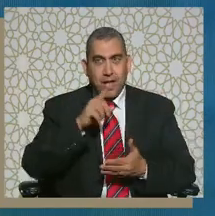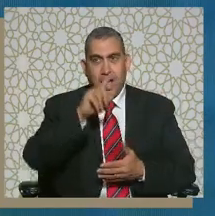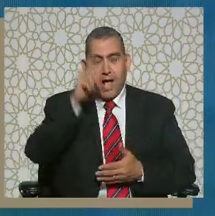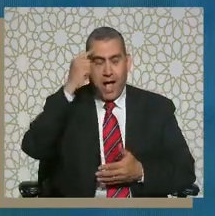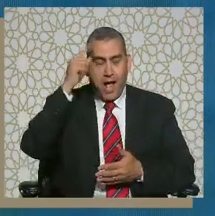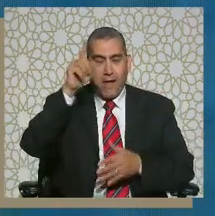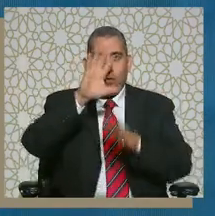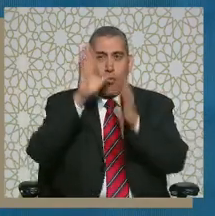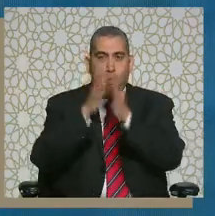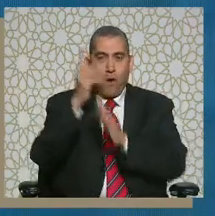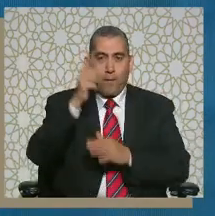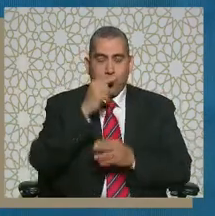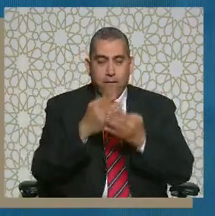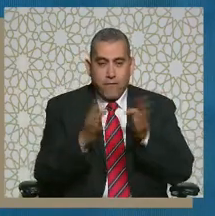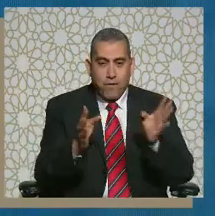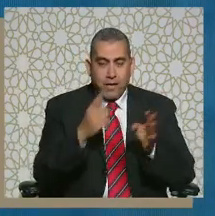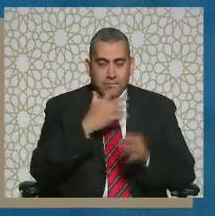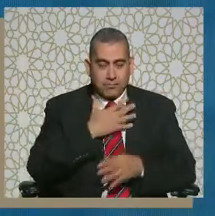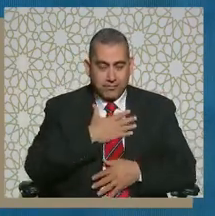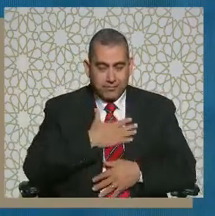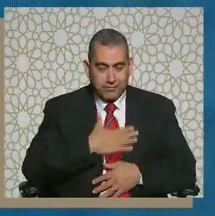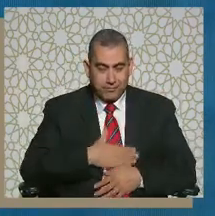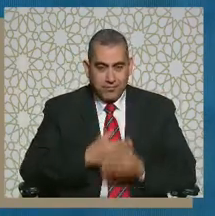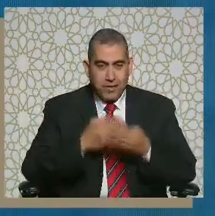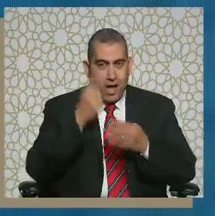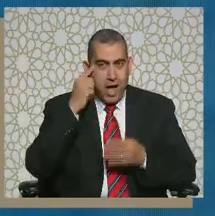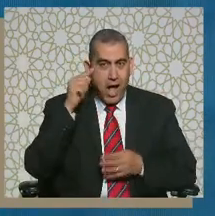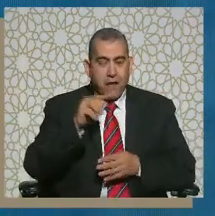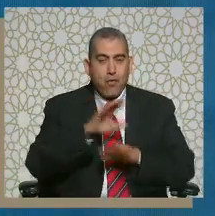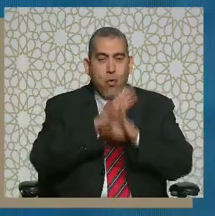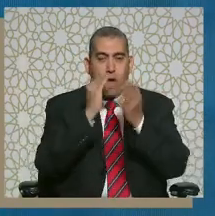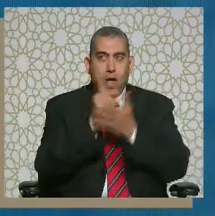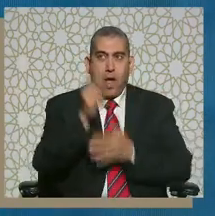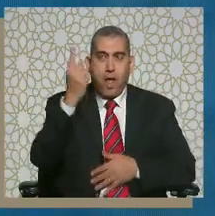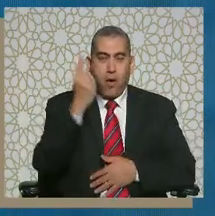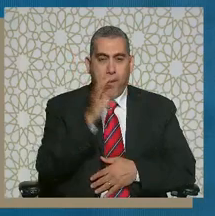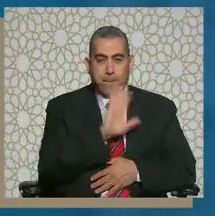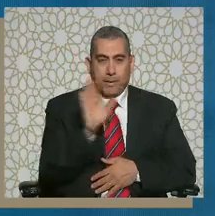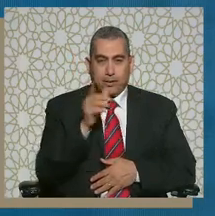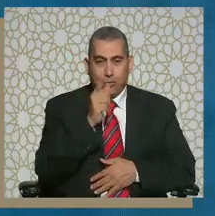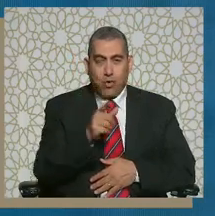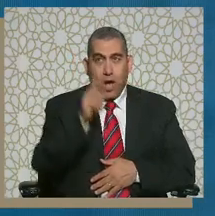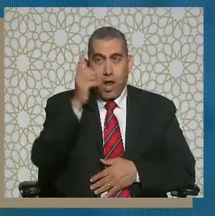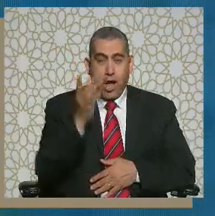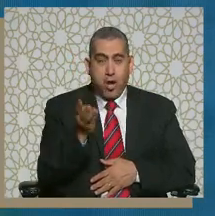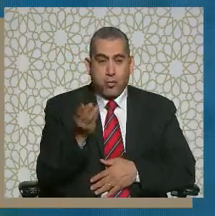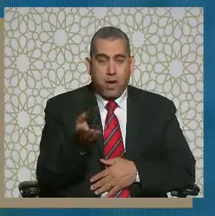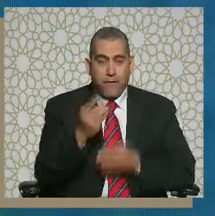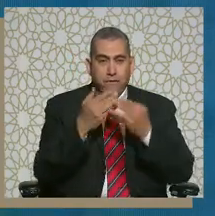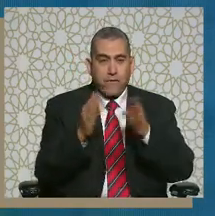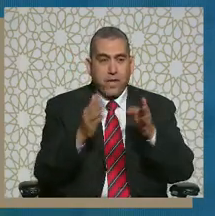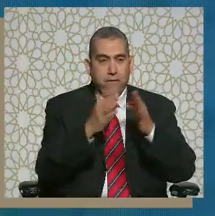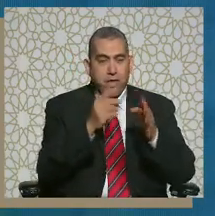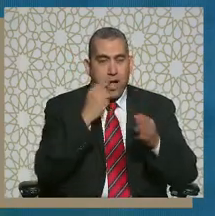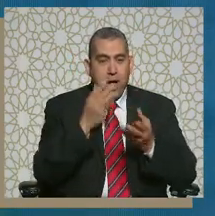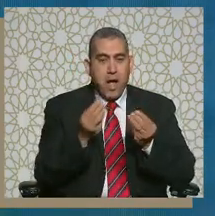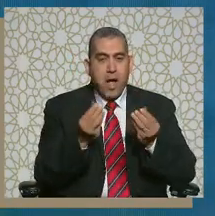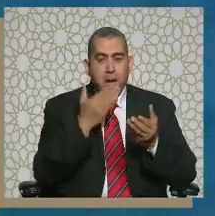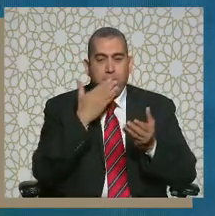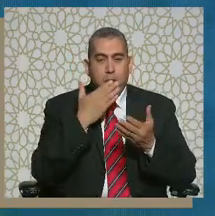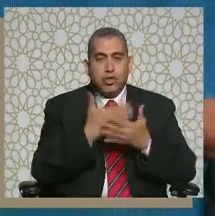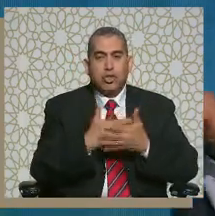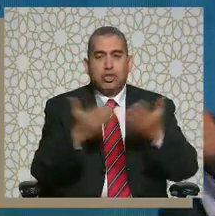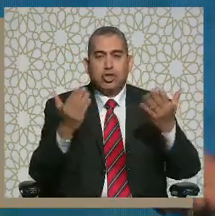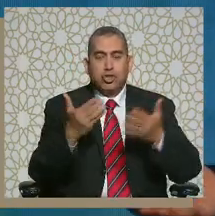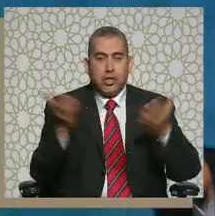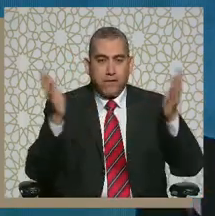الله وابواب من السكينه لا يفتح لا يعلمها الا الله والله سبحانه وتعالى فتح علينا ابواب كثيره جدا جدا